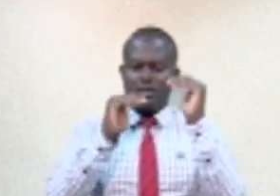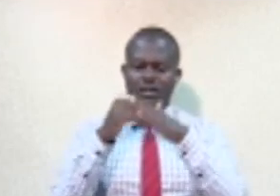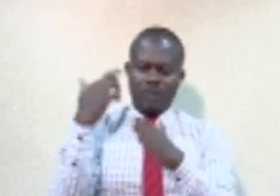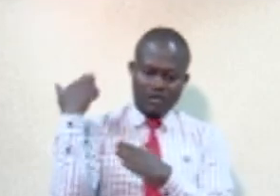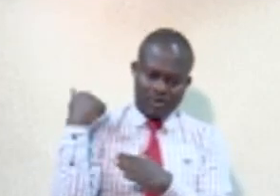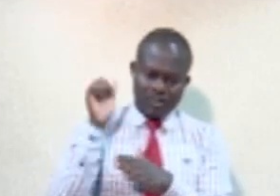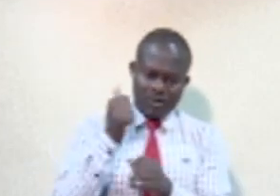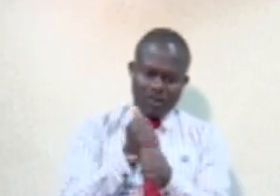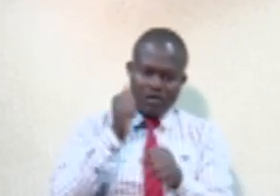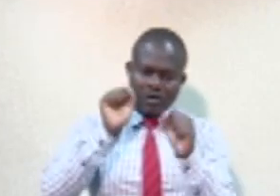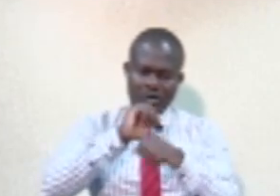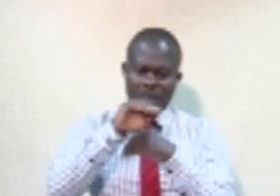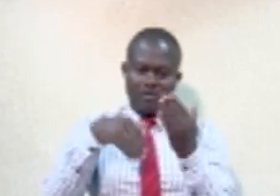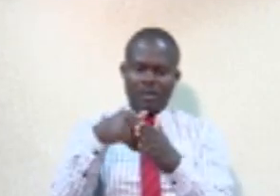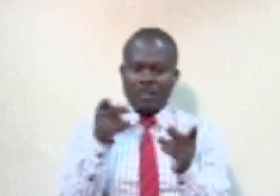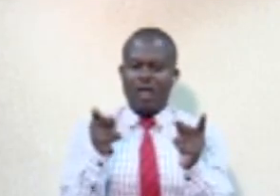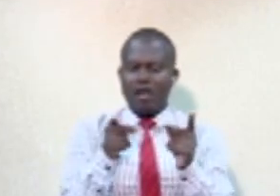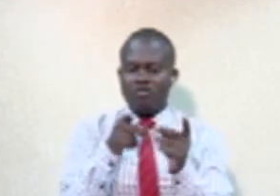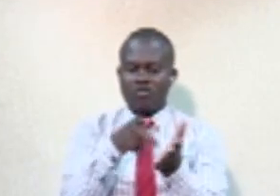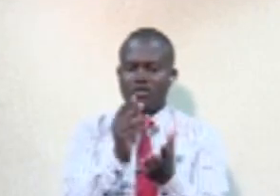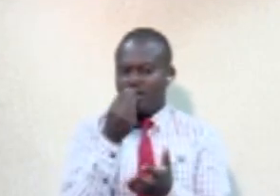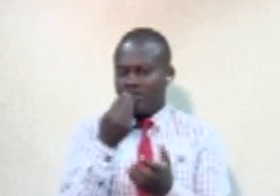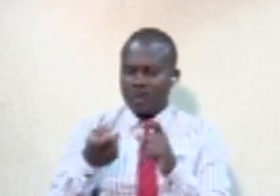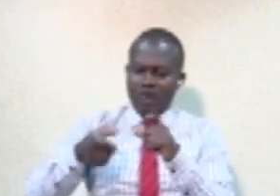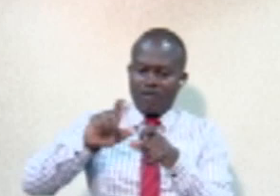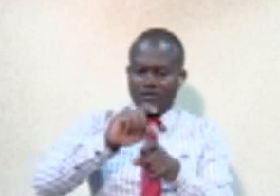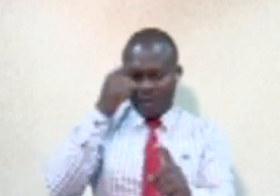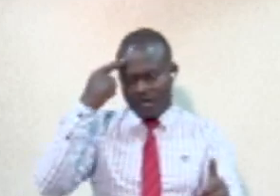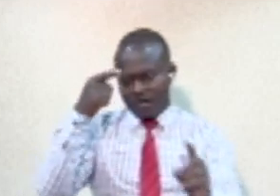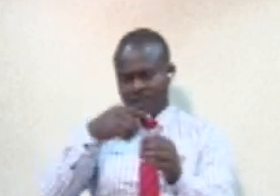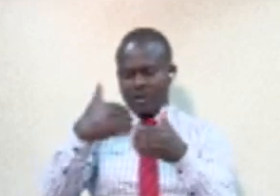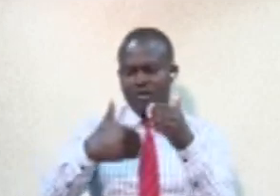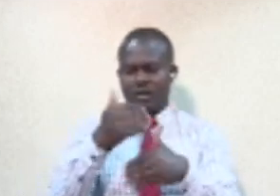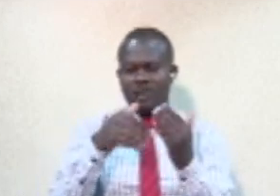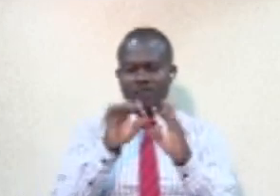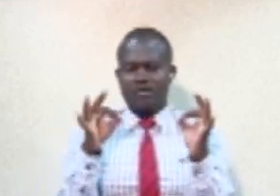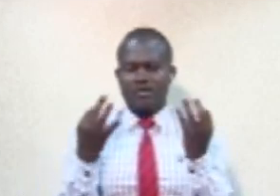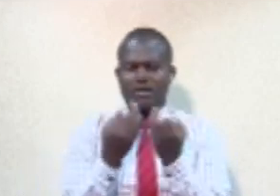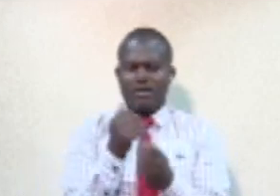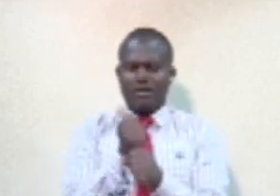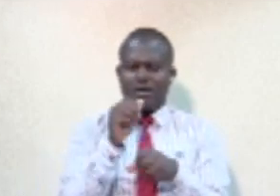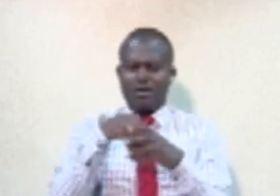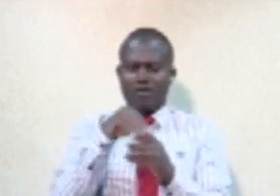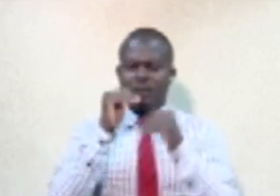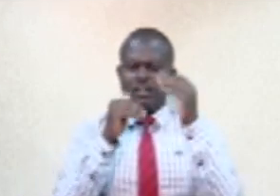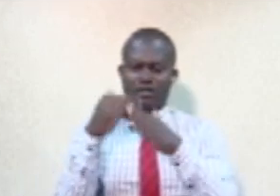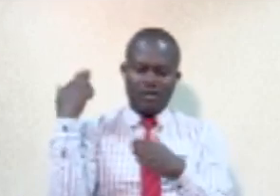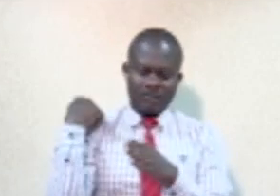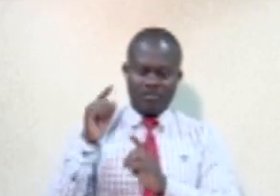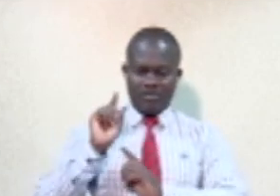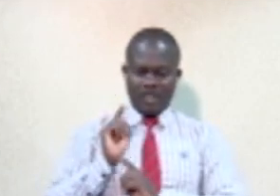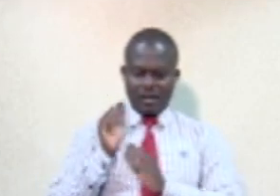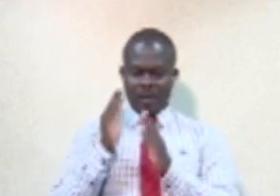zibishinzwe zakora ibishoboka aya mahahiro akiyongera hagamijwe kuyegereza imiryango y'abakora mu nzego zishinzwe